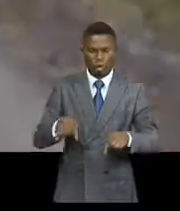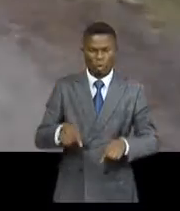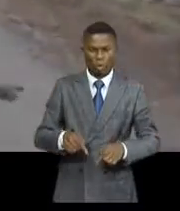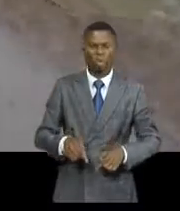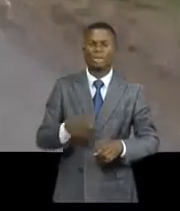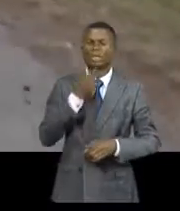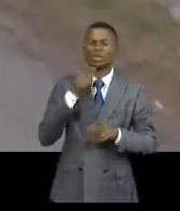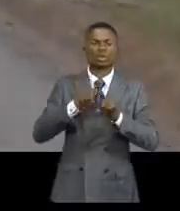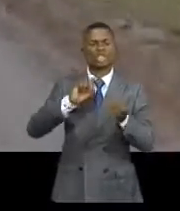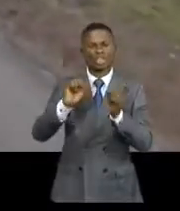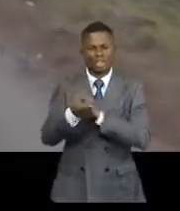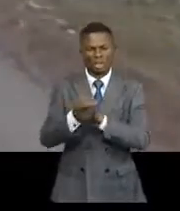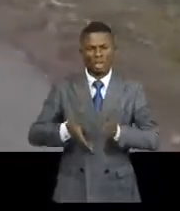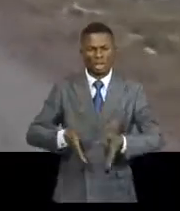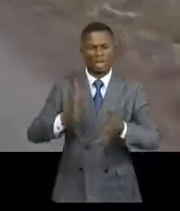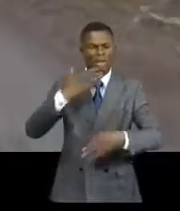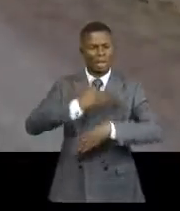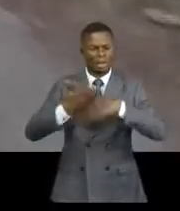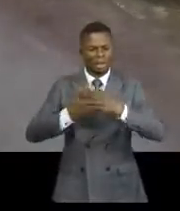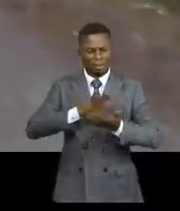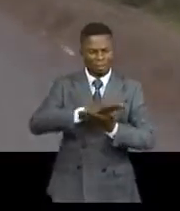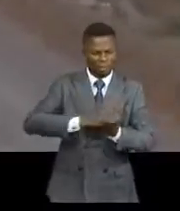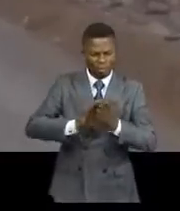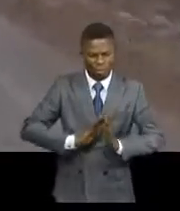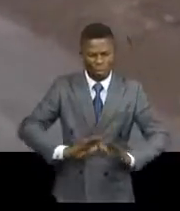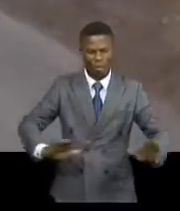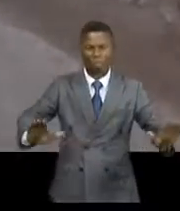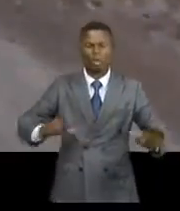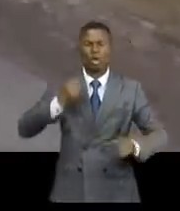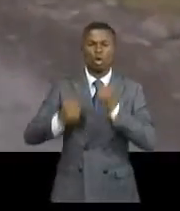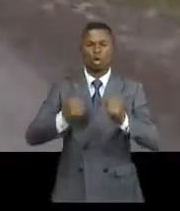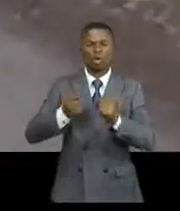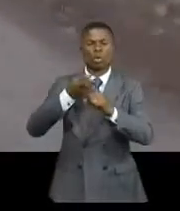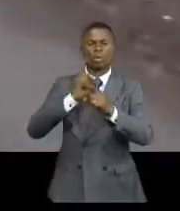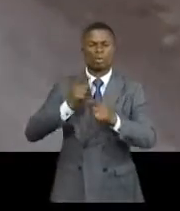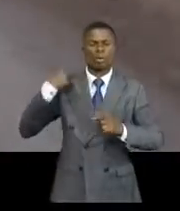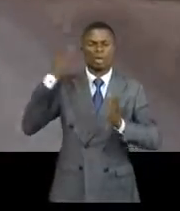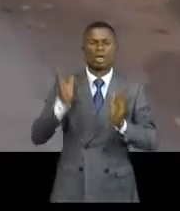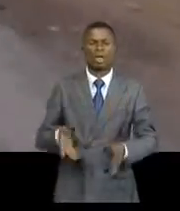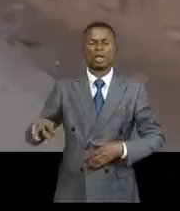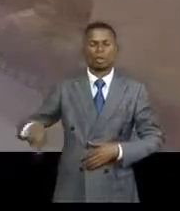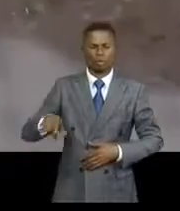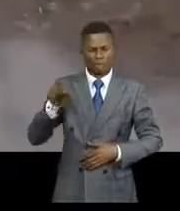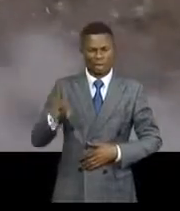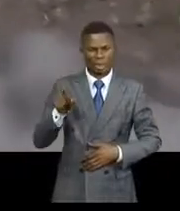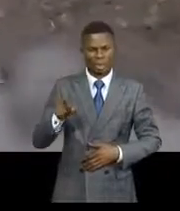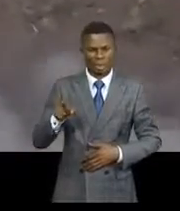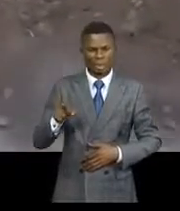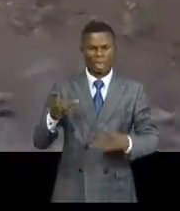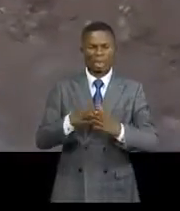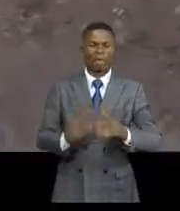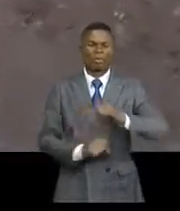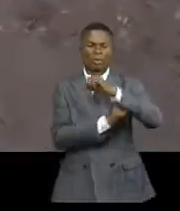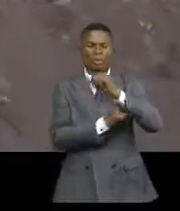autre histoire. La route a été totalement réhabilitée grâce aux efforts consentis par le gouverneur Théo Ngwabidjekassi avec le soutien